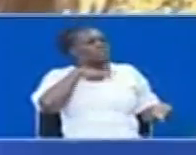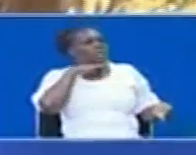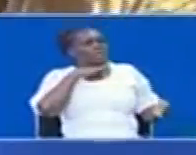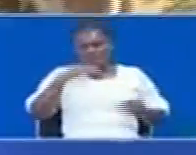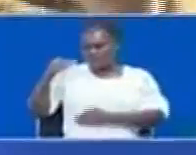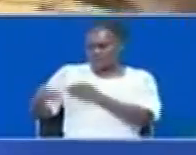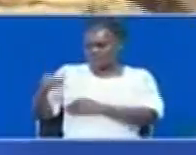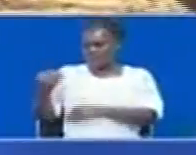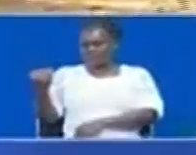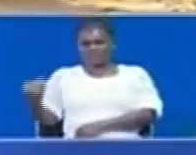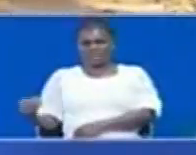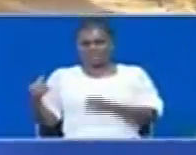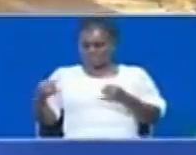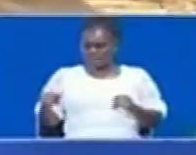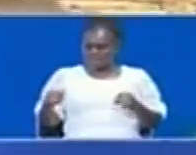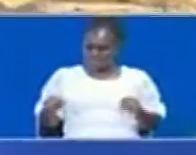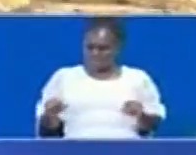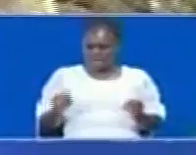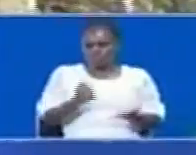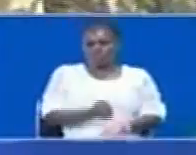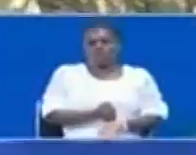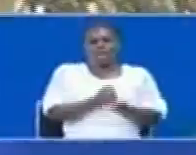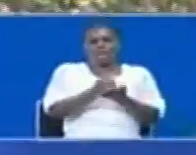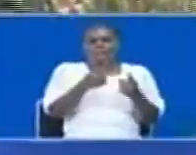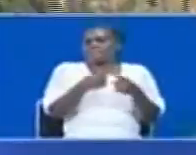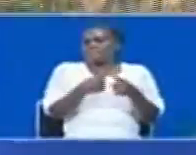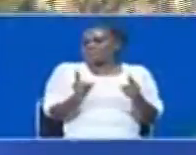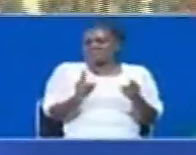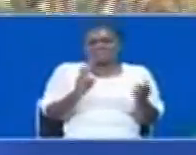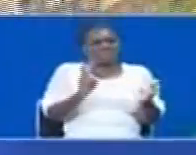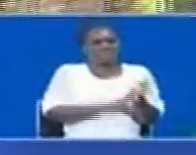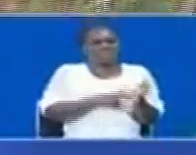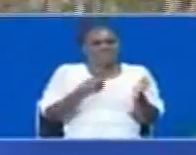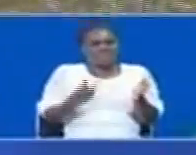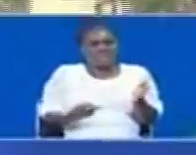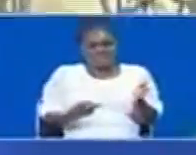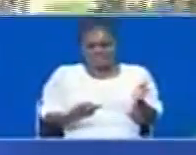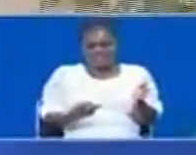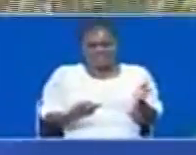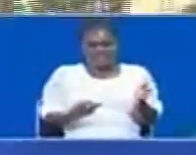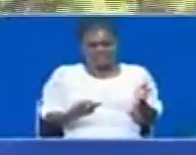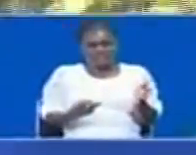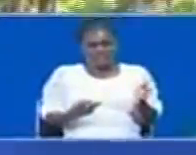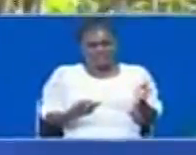Jirani na mwanawe wanajaribu kila wawezalo kumsaidia, lakini wapi, analemewa.